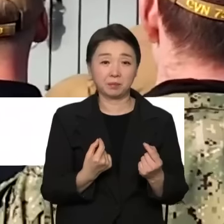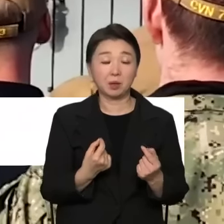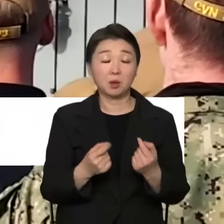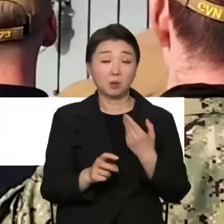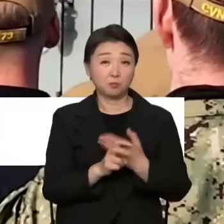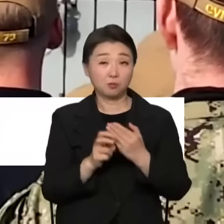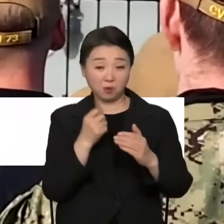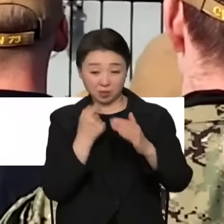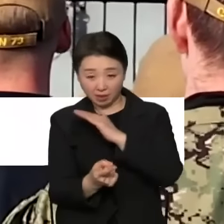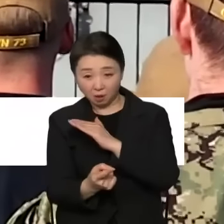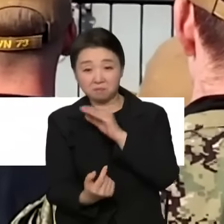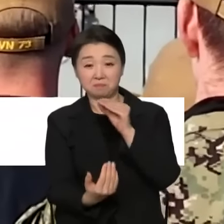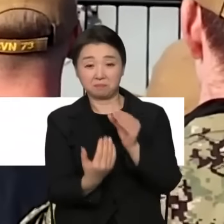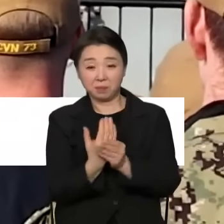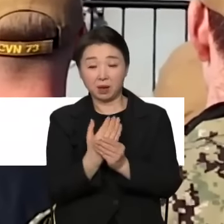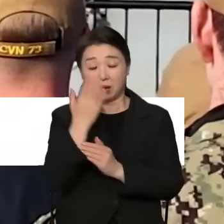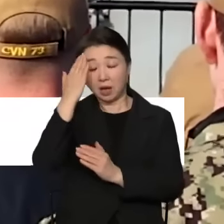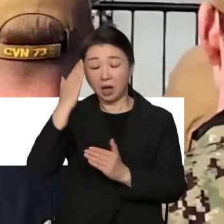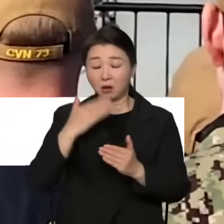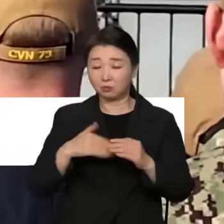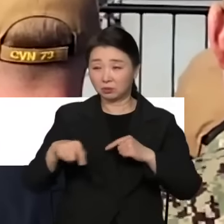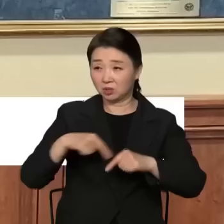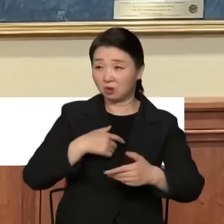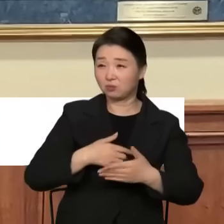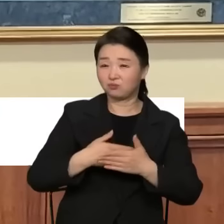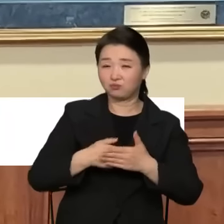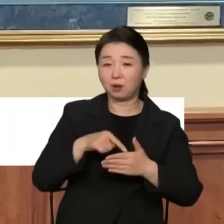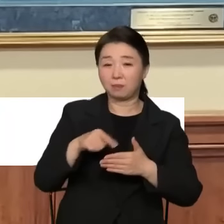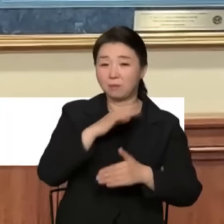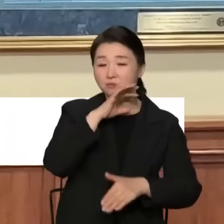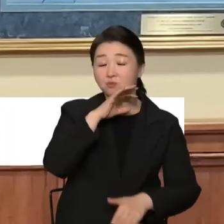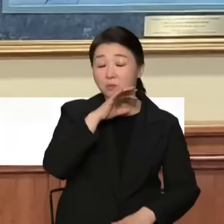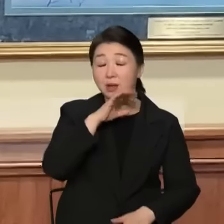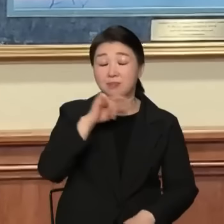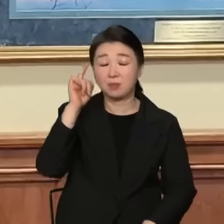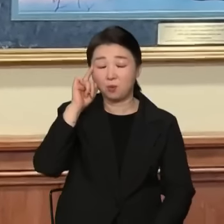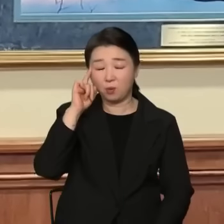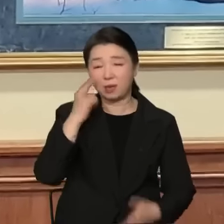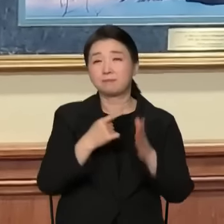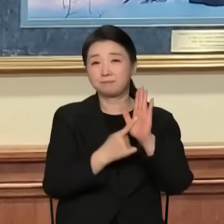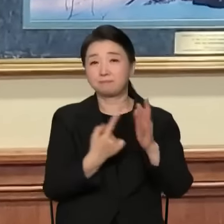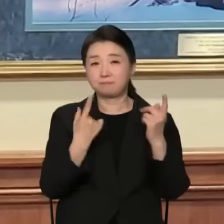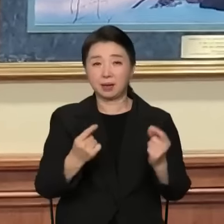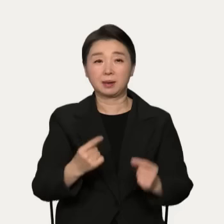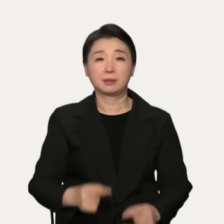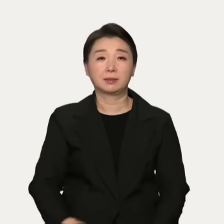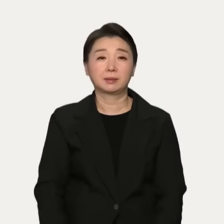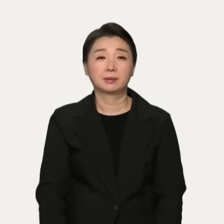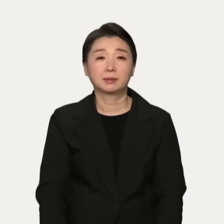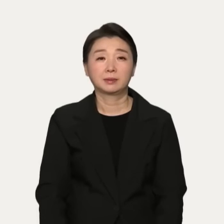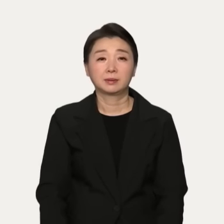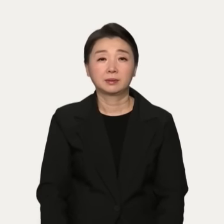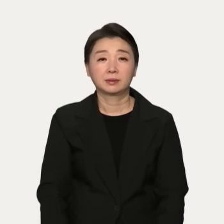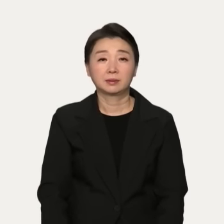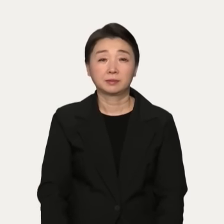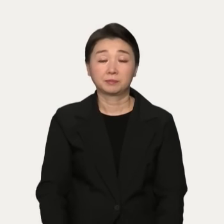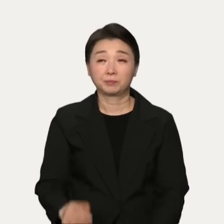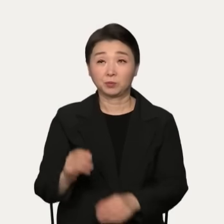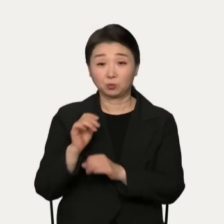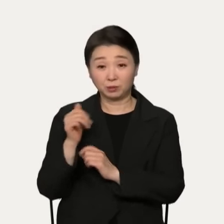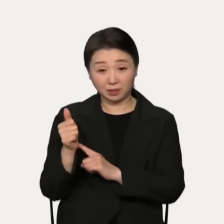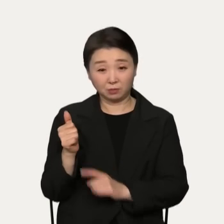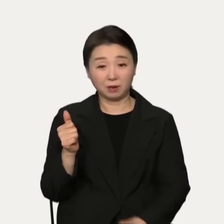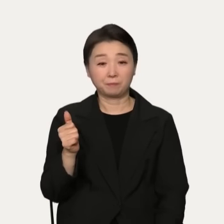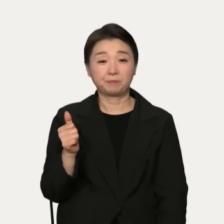태 진 한국의 불안정한 정상에 대한만을 적으로 드러 한 분석입니다 실제 오스틴 장관은